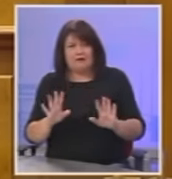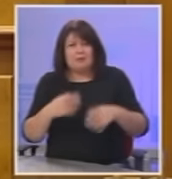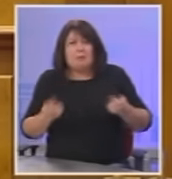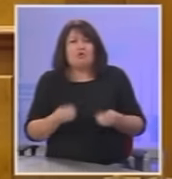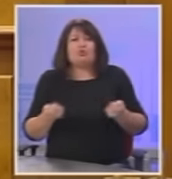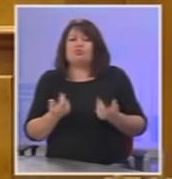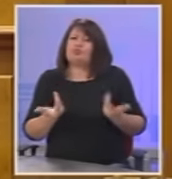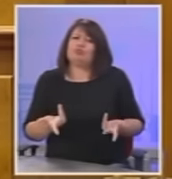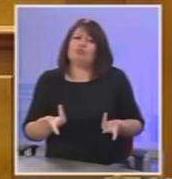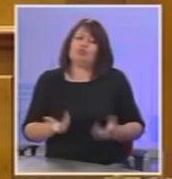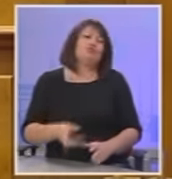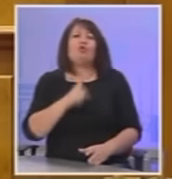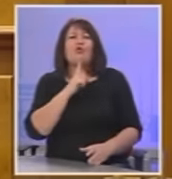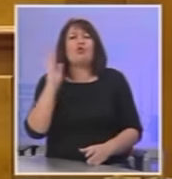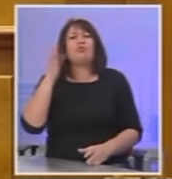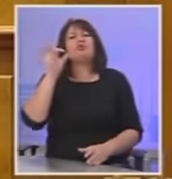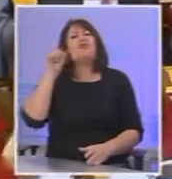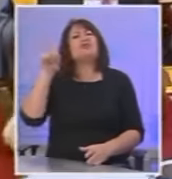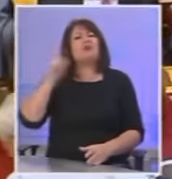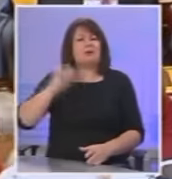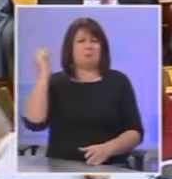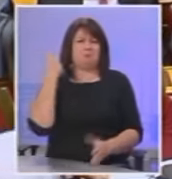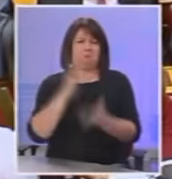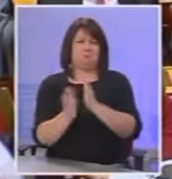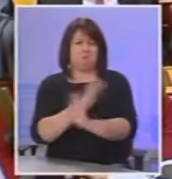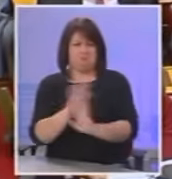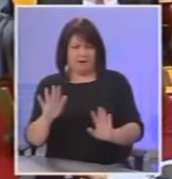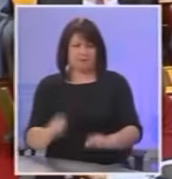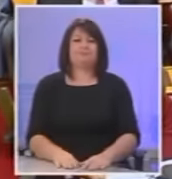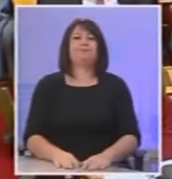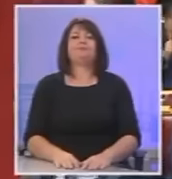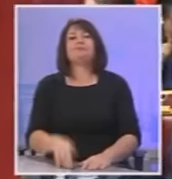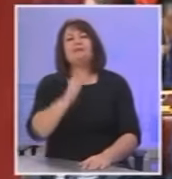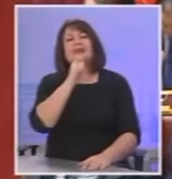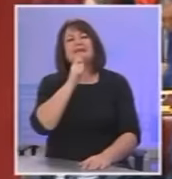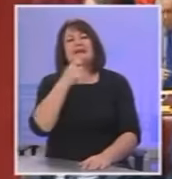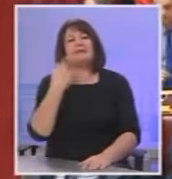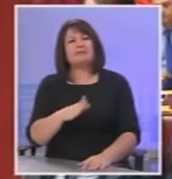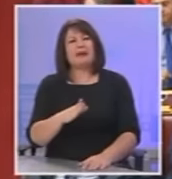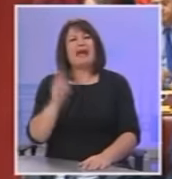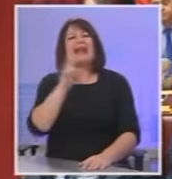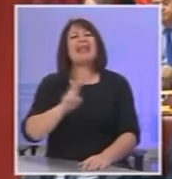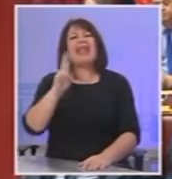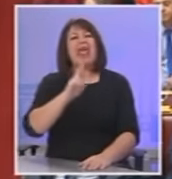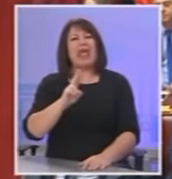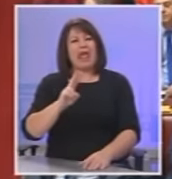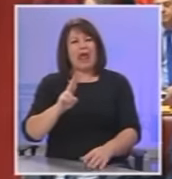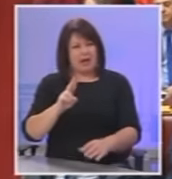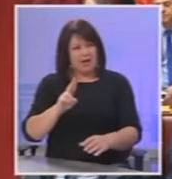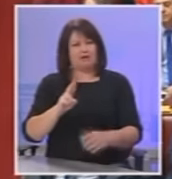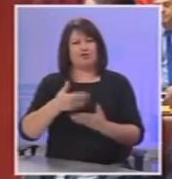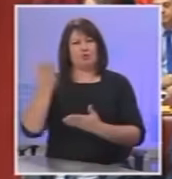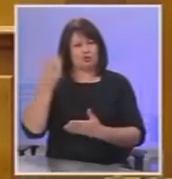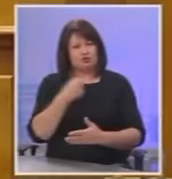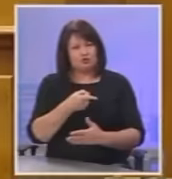από ό,τι φαίνεται, του προγράμματος της Θεσσαλονίκης. Σε συνέντευξή του στη Real News το 38 υποστήριζε